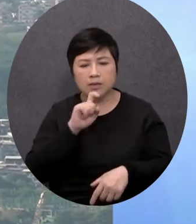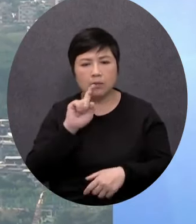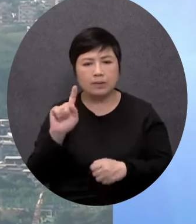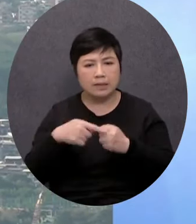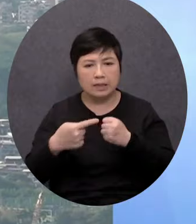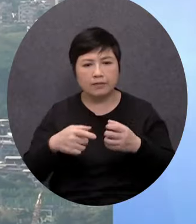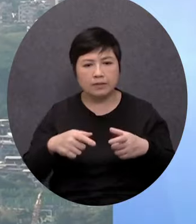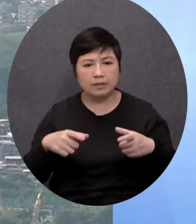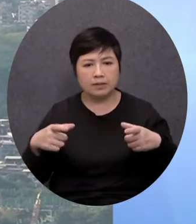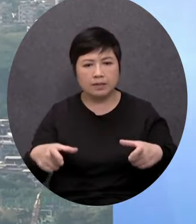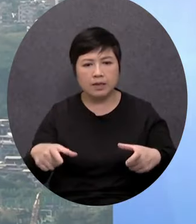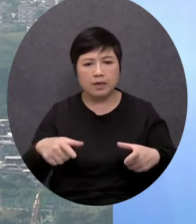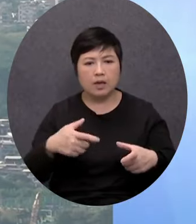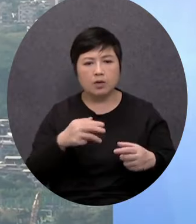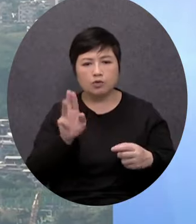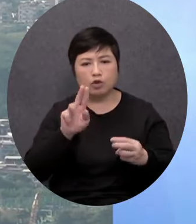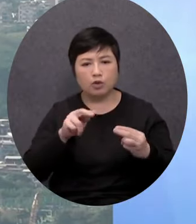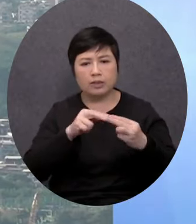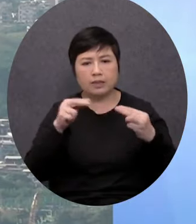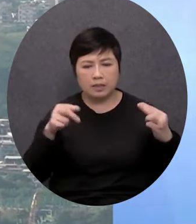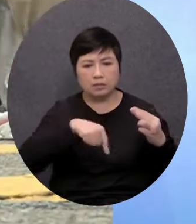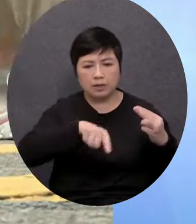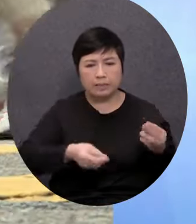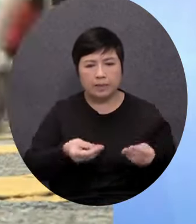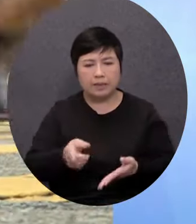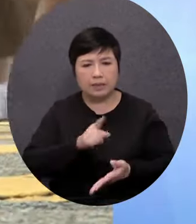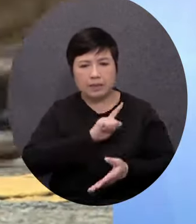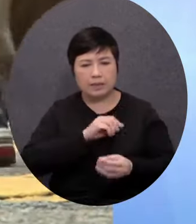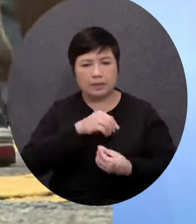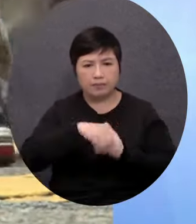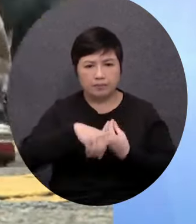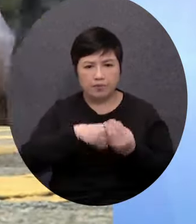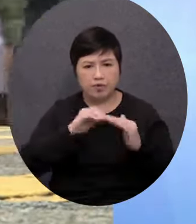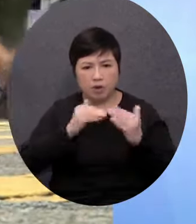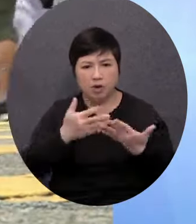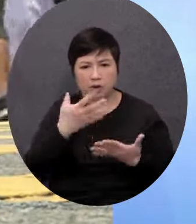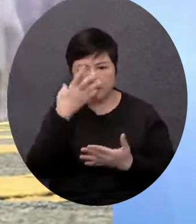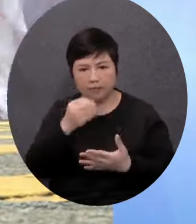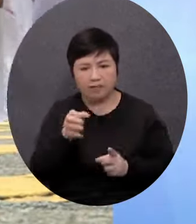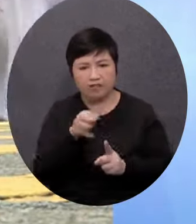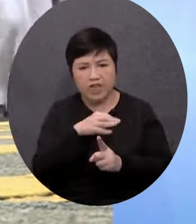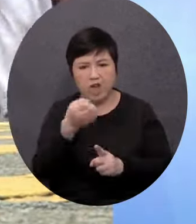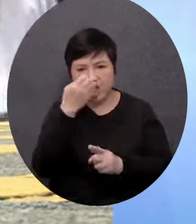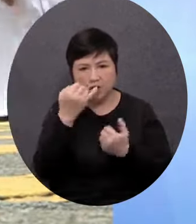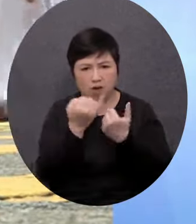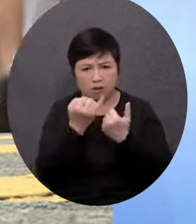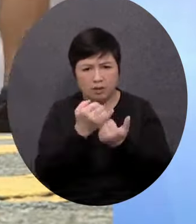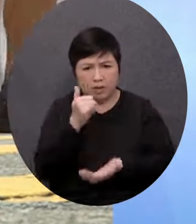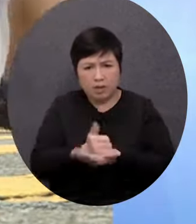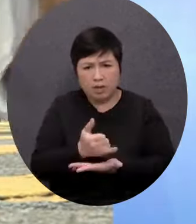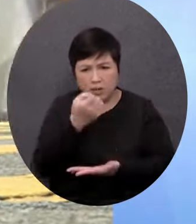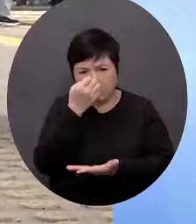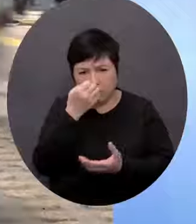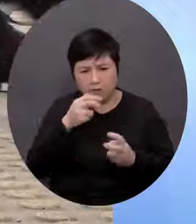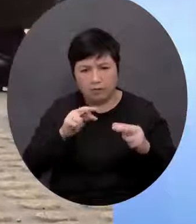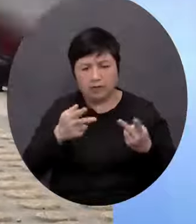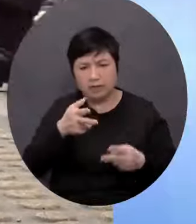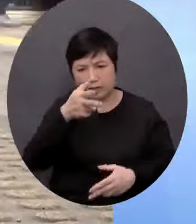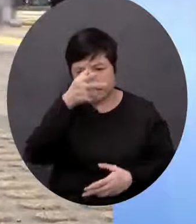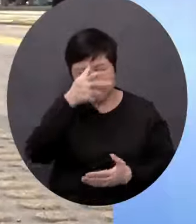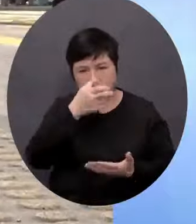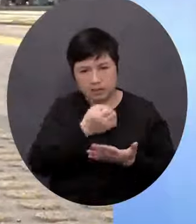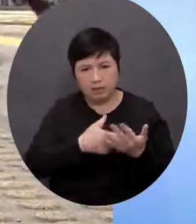幅位於洪水橋嘅土地俾自資院校，喺吸引非本地生留港發展方面，當局已經調整政策，包括